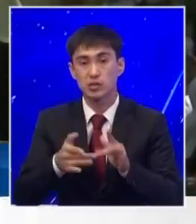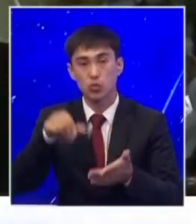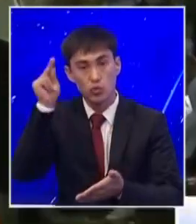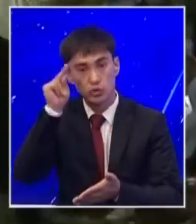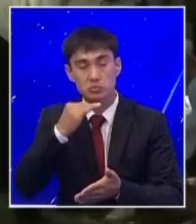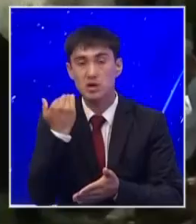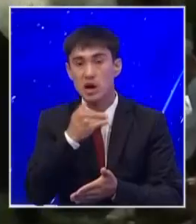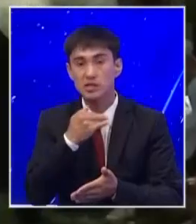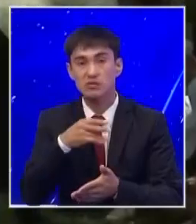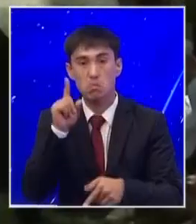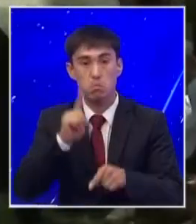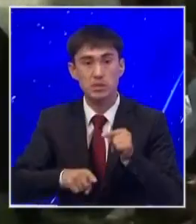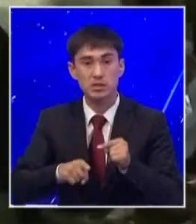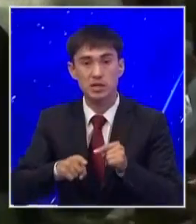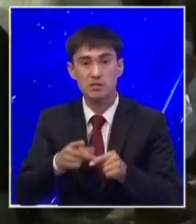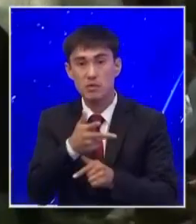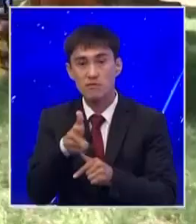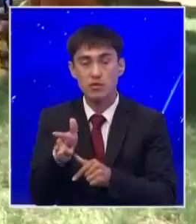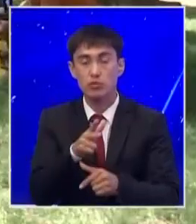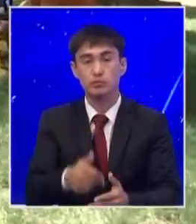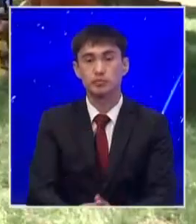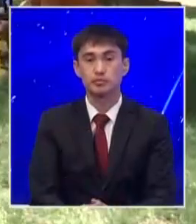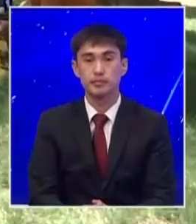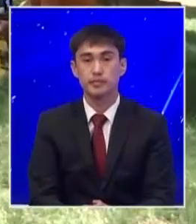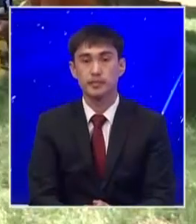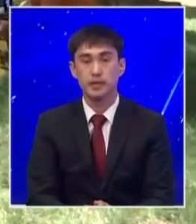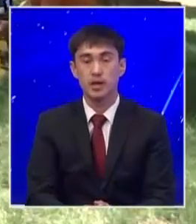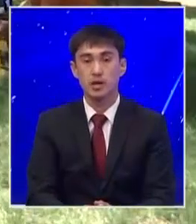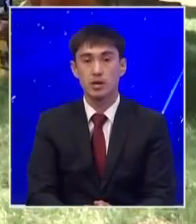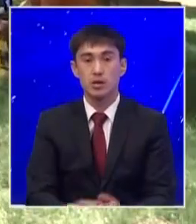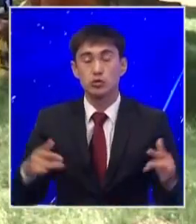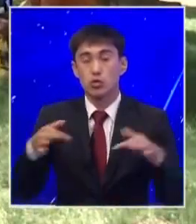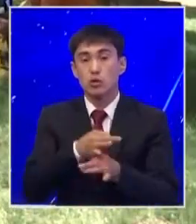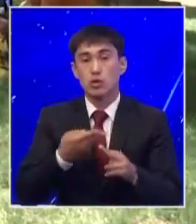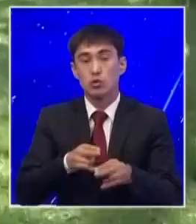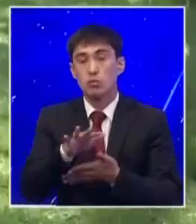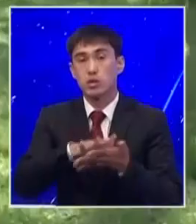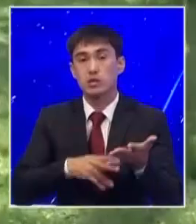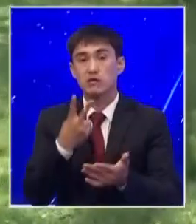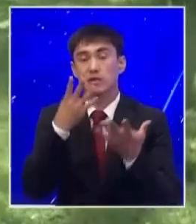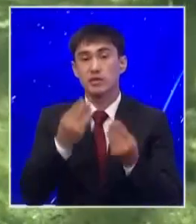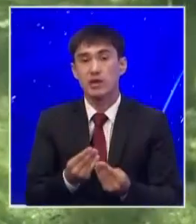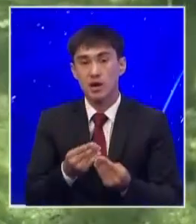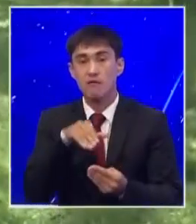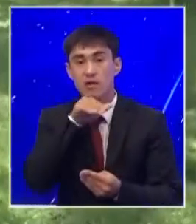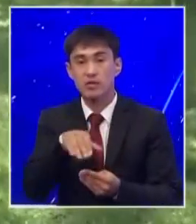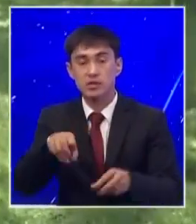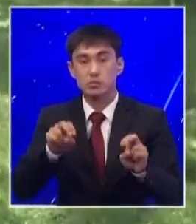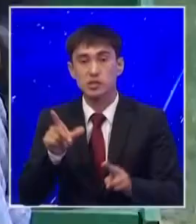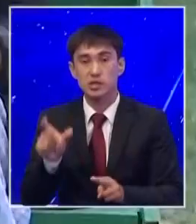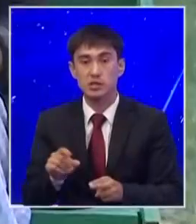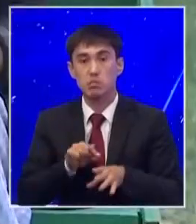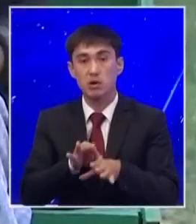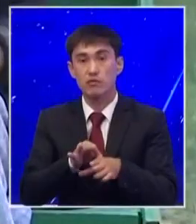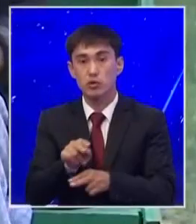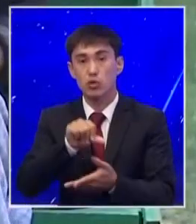учимся качественно и быстро снимать видео. Стоит отметить, в рамках слета, который продлится 2 дня, квалифицированные специалисты